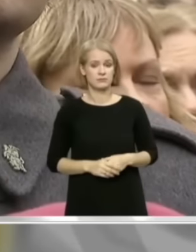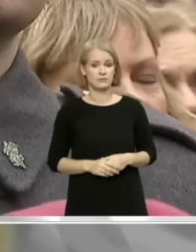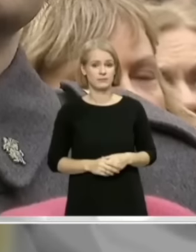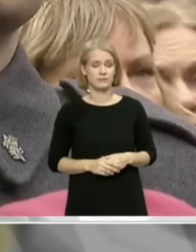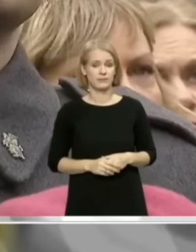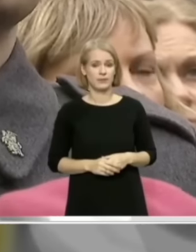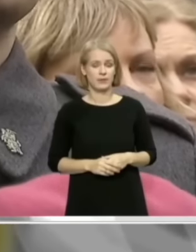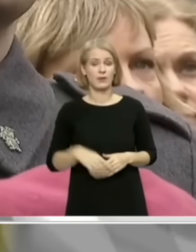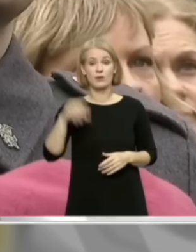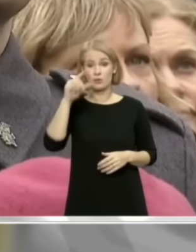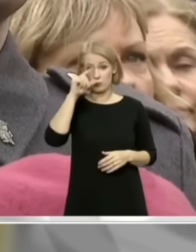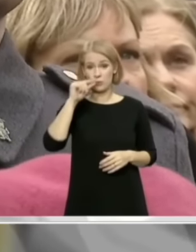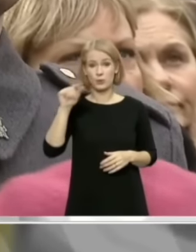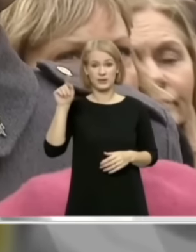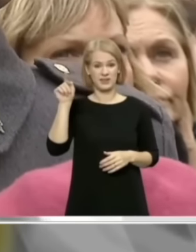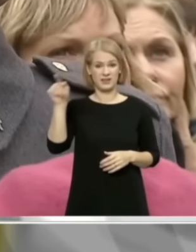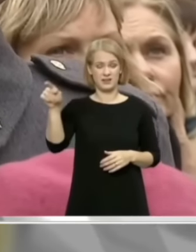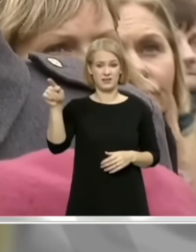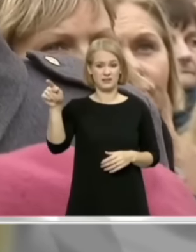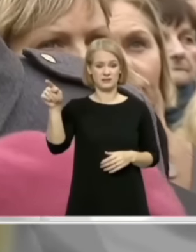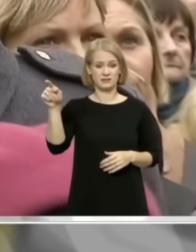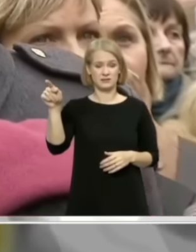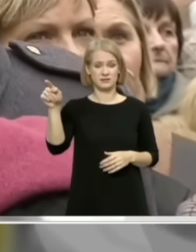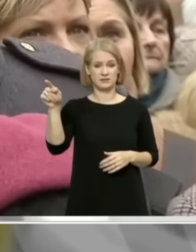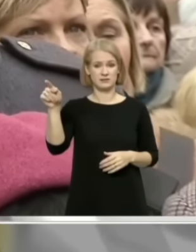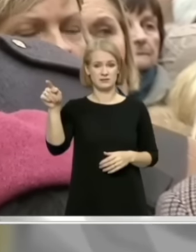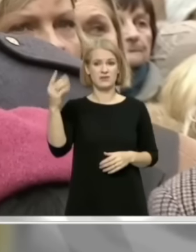Putino karų epocha,